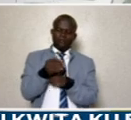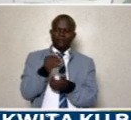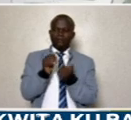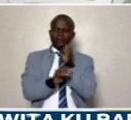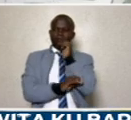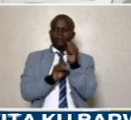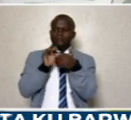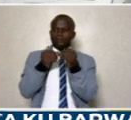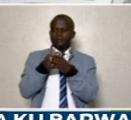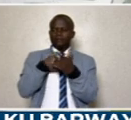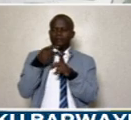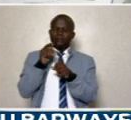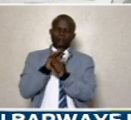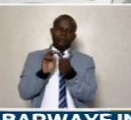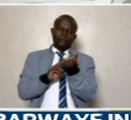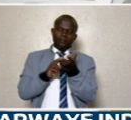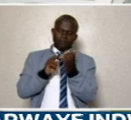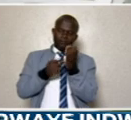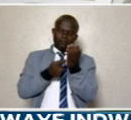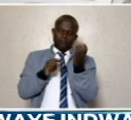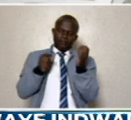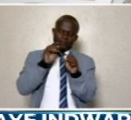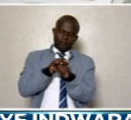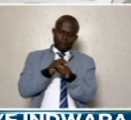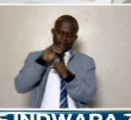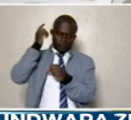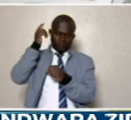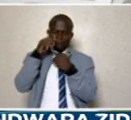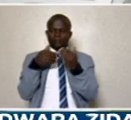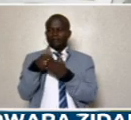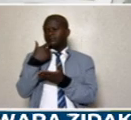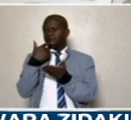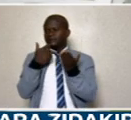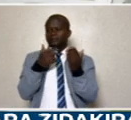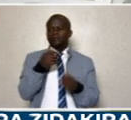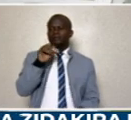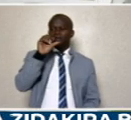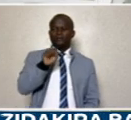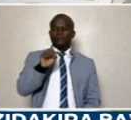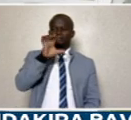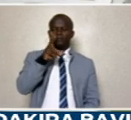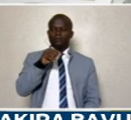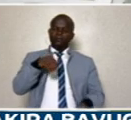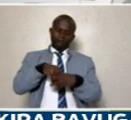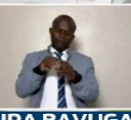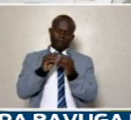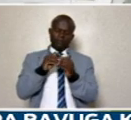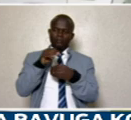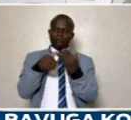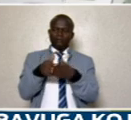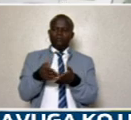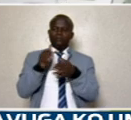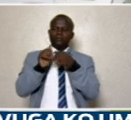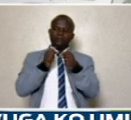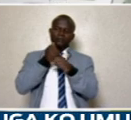gihugu nanone gisa naho gifite abantu benshi kandi kinakoresha ikoranabuhanga cyane cyane bya telefoni mobile bakaba ari igihugu cya Afrika y'Epfo. Uko imibare rero yagiye izamuka